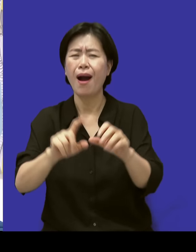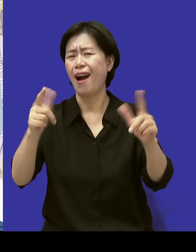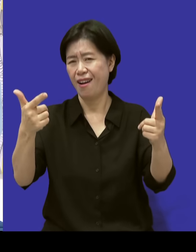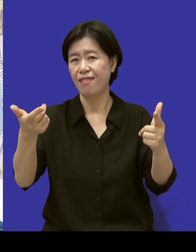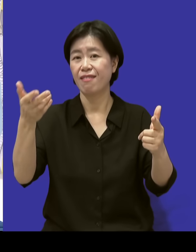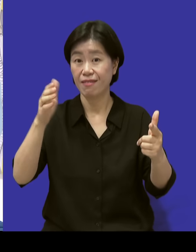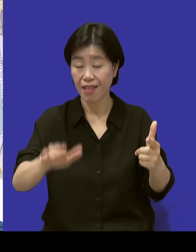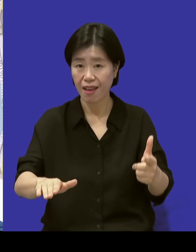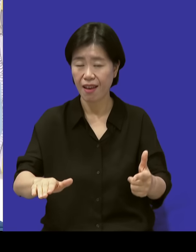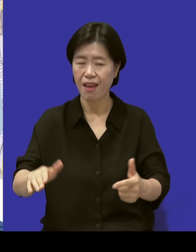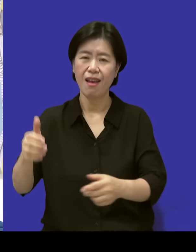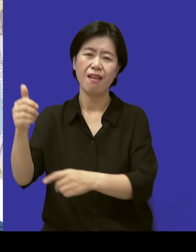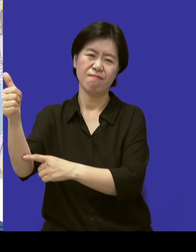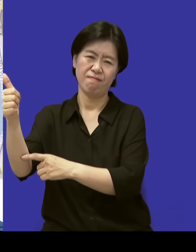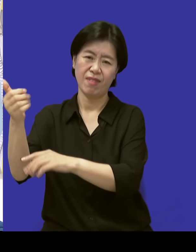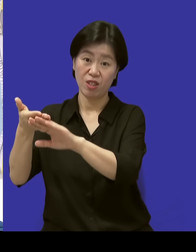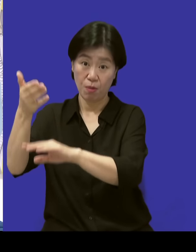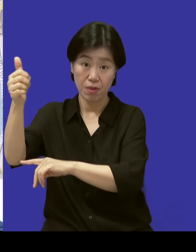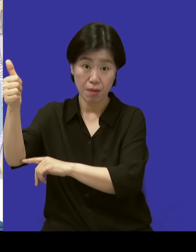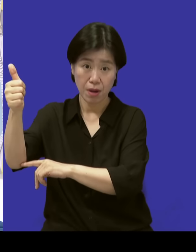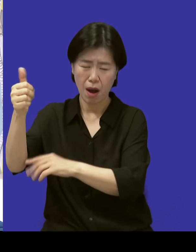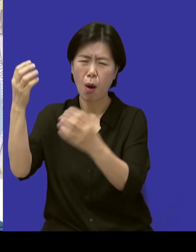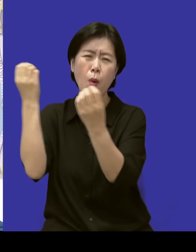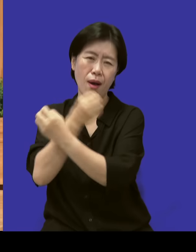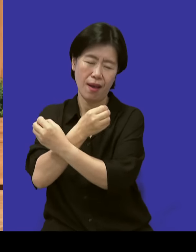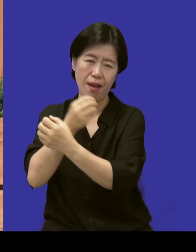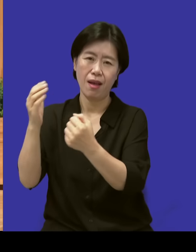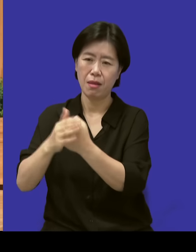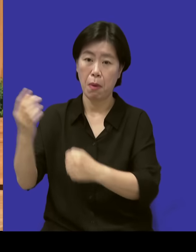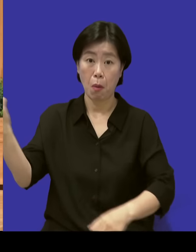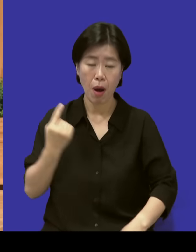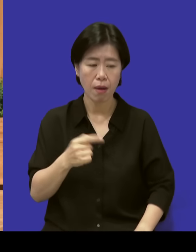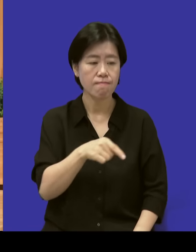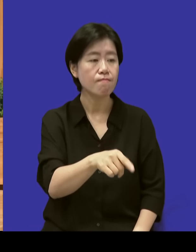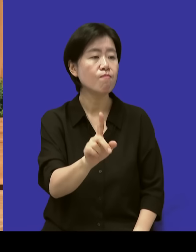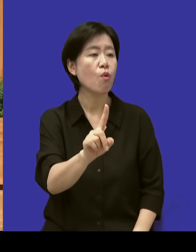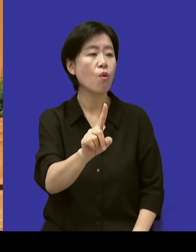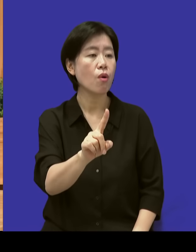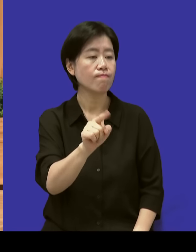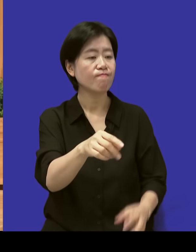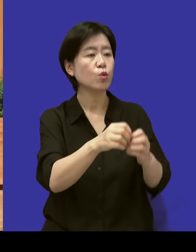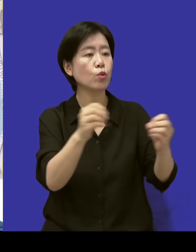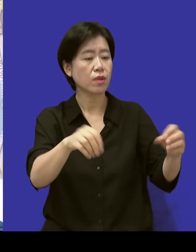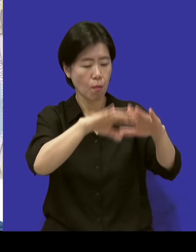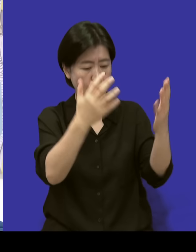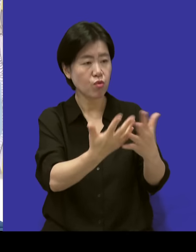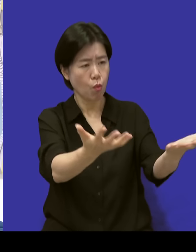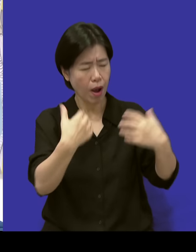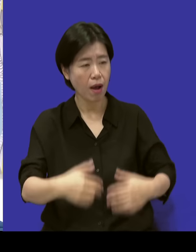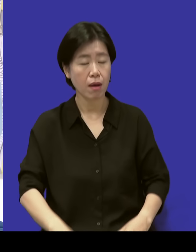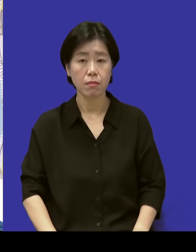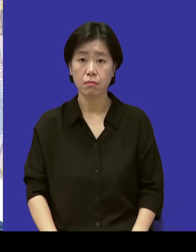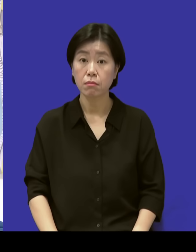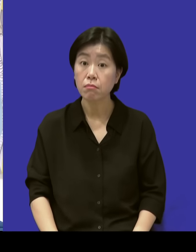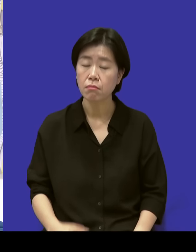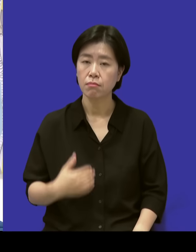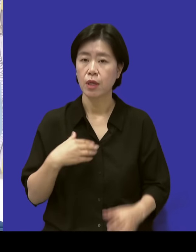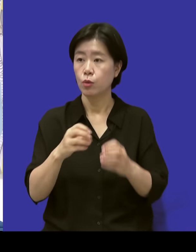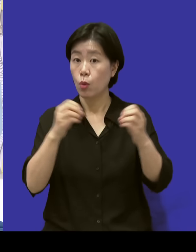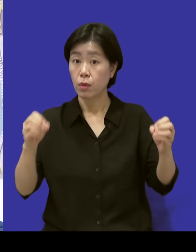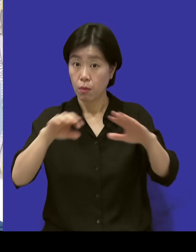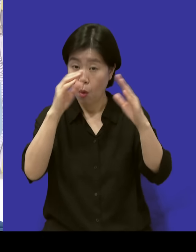근무 시간에 공부한다고 제 동기들을 다 집합시켰어요. 제 동기 집합시킨 다음에 막 군기를